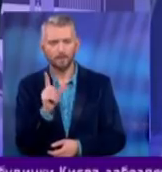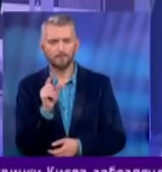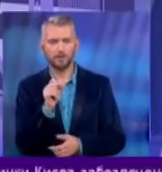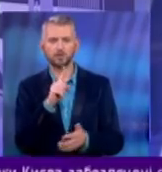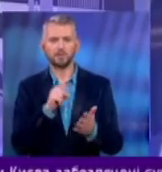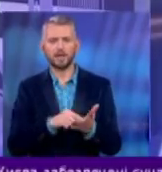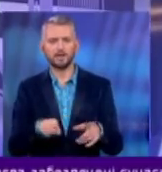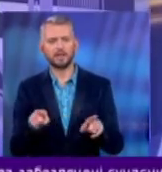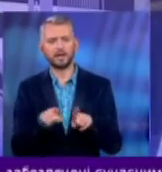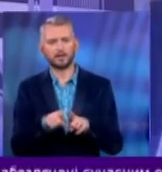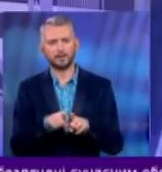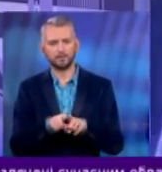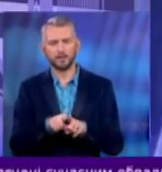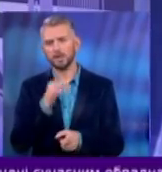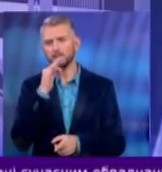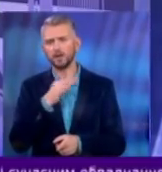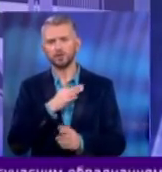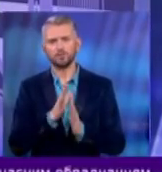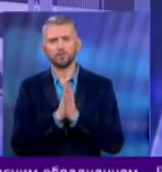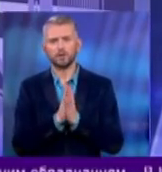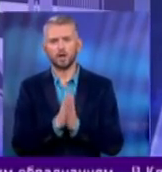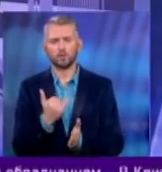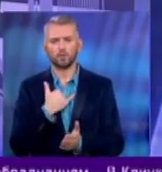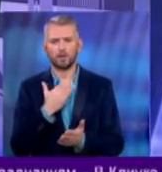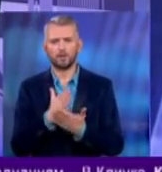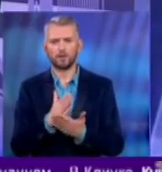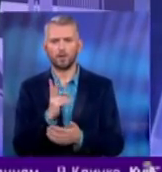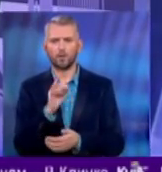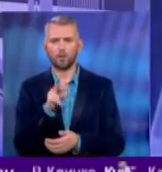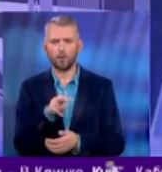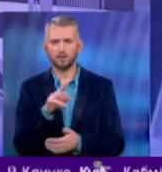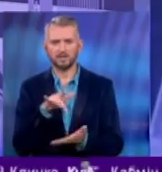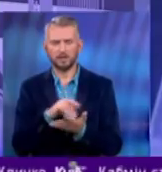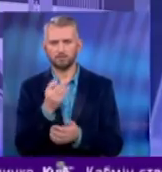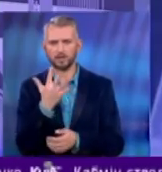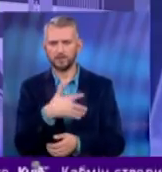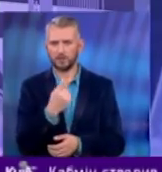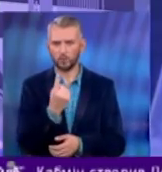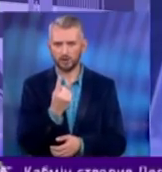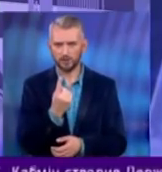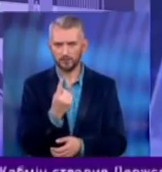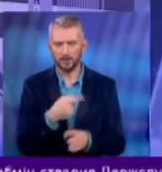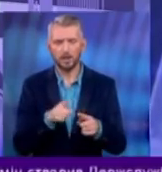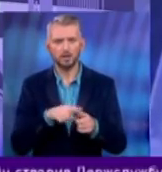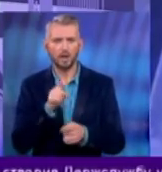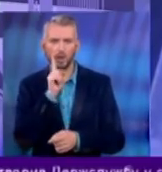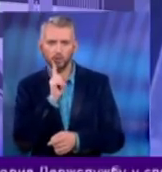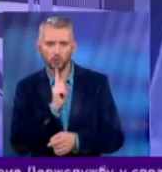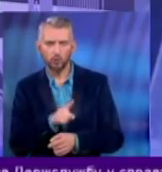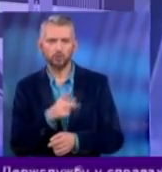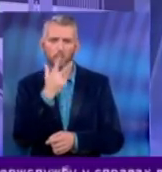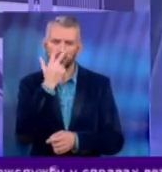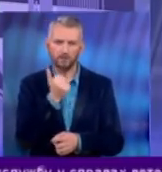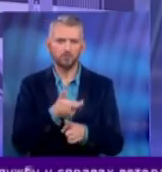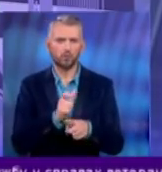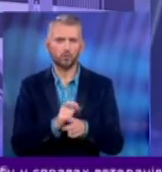питання таке. Скажіть, будь ласка, у нас є кол-центр 1551, це зручна, привична,